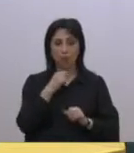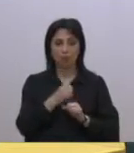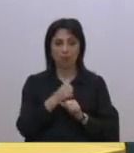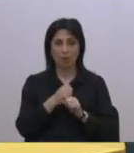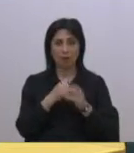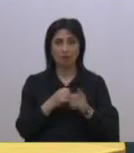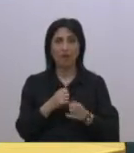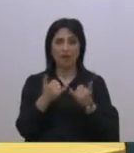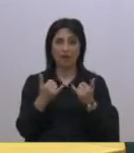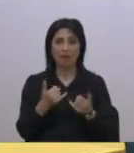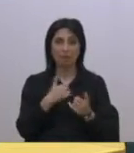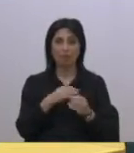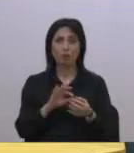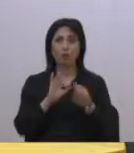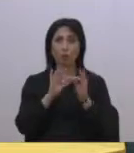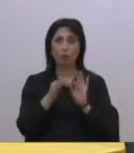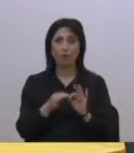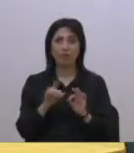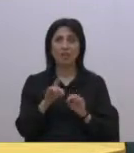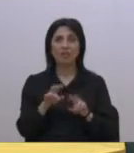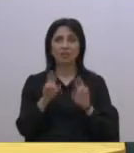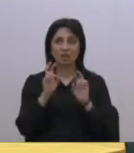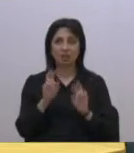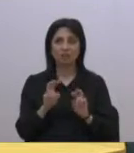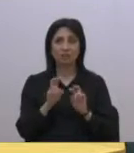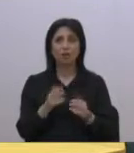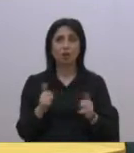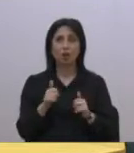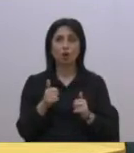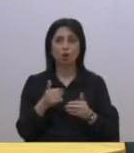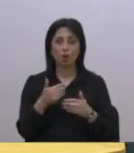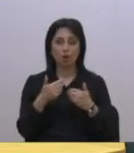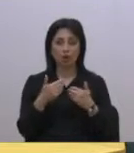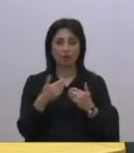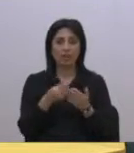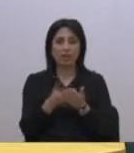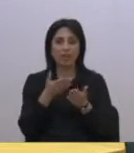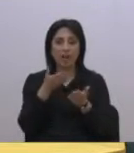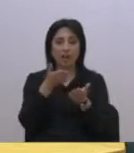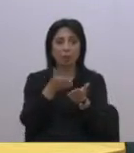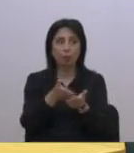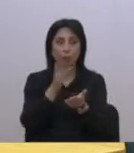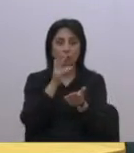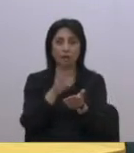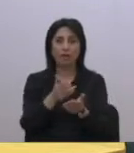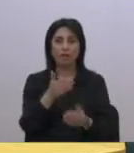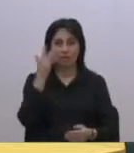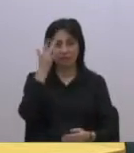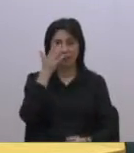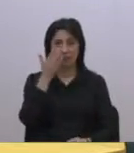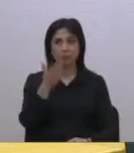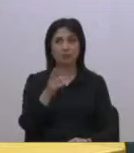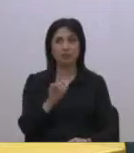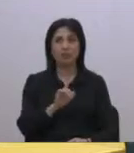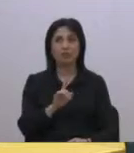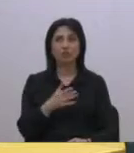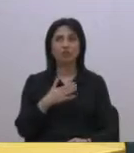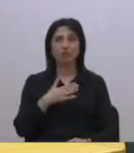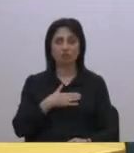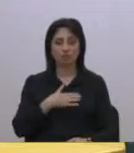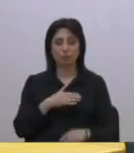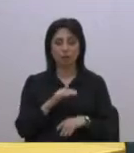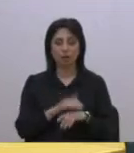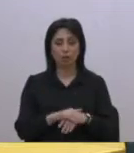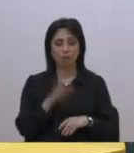გამეკეთებინა, მაგრამ ეხლა მინდა რომ აი კონკრეტულად რას ნიშნავს, აი როგორ მიწდება ეს ღირებულებები. აი წარმოვიდგინოთ ესეთი რაღაცა, რომ ჩვენ